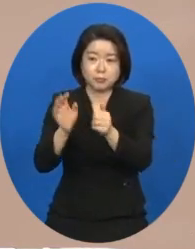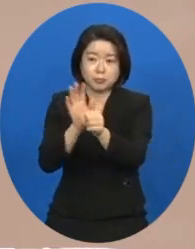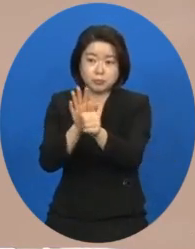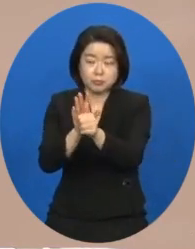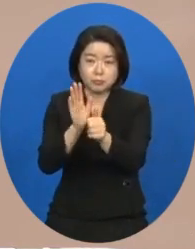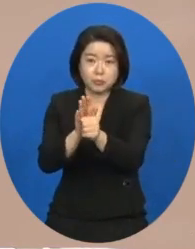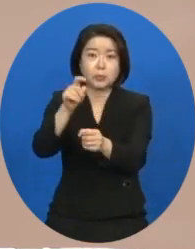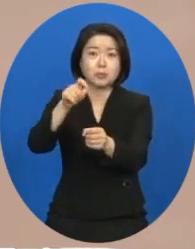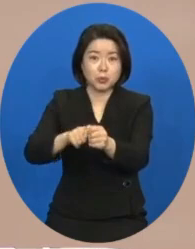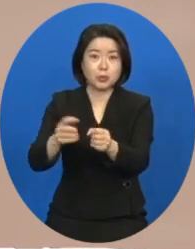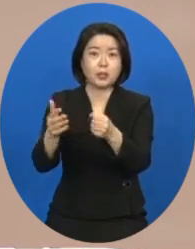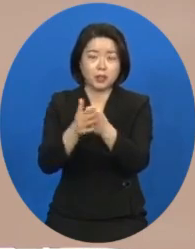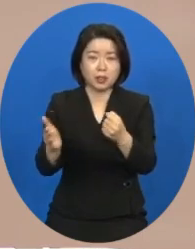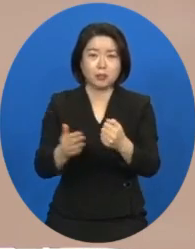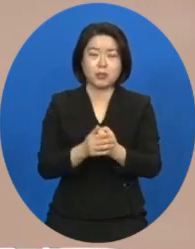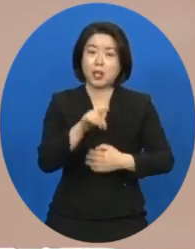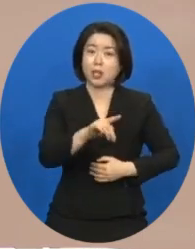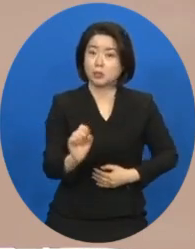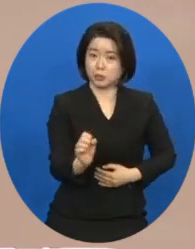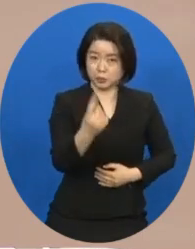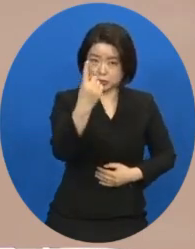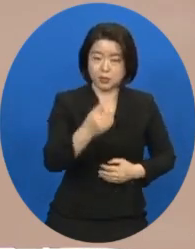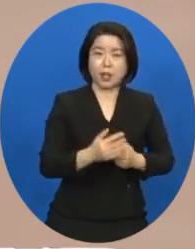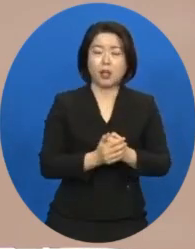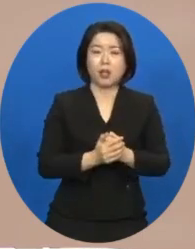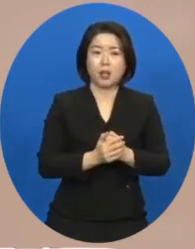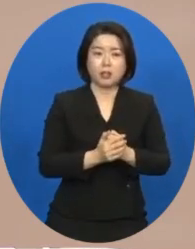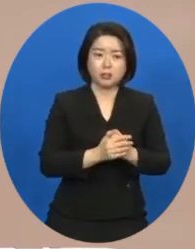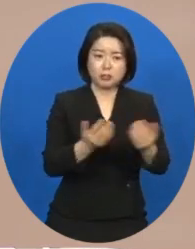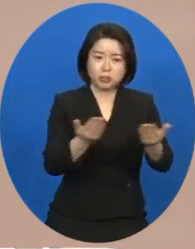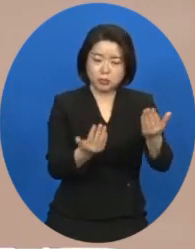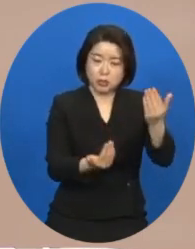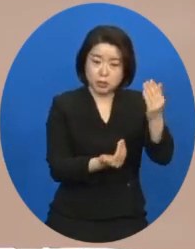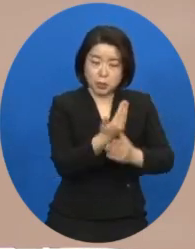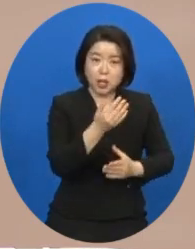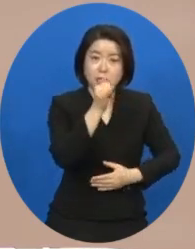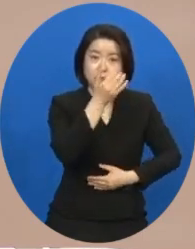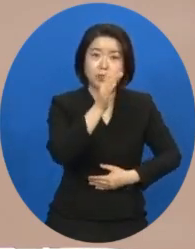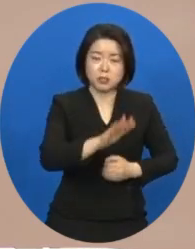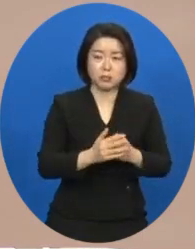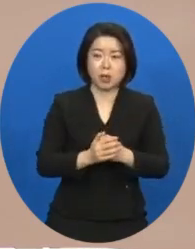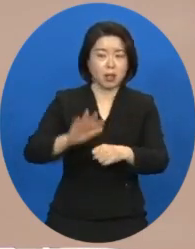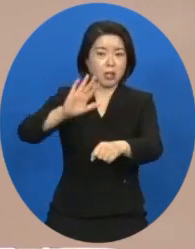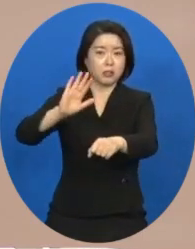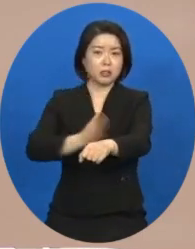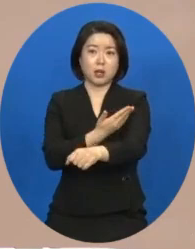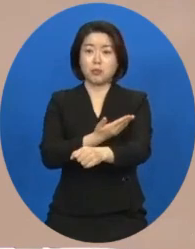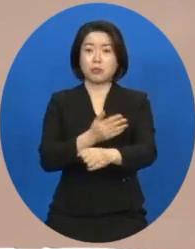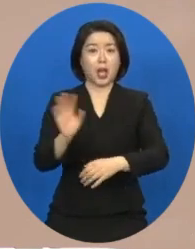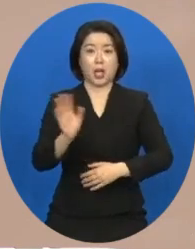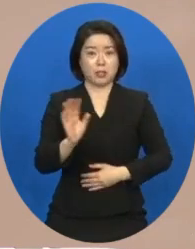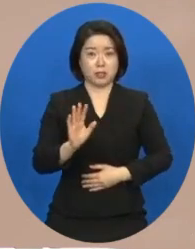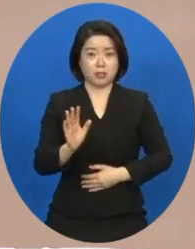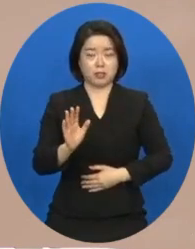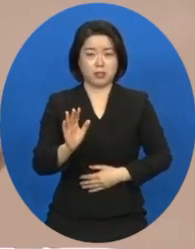일이니 그로 인해 가지고 그런 사고가 생기긴 했지만 잘못한 것은